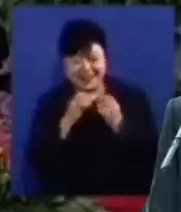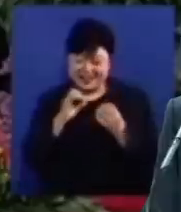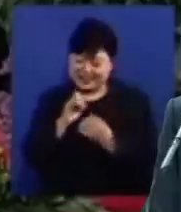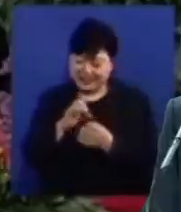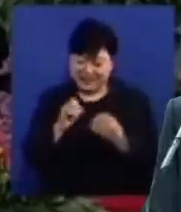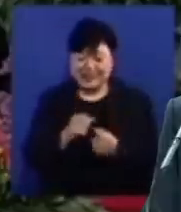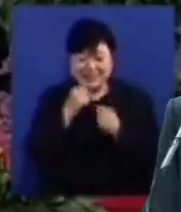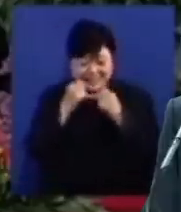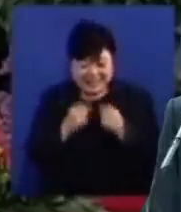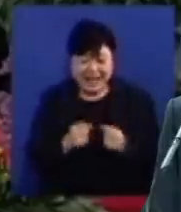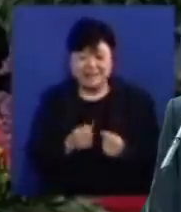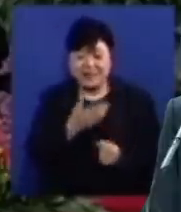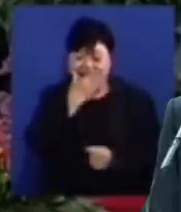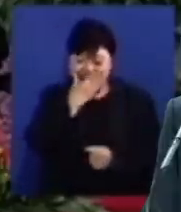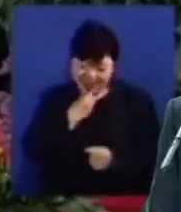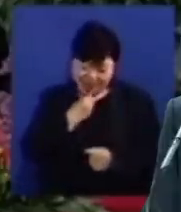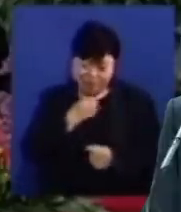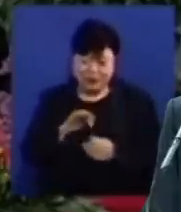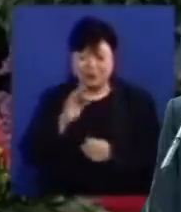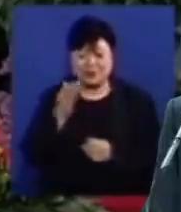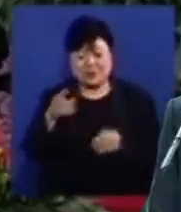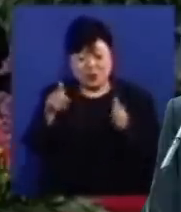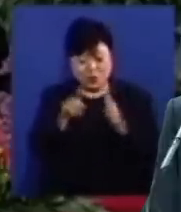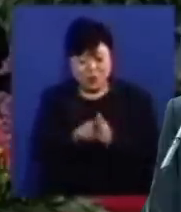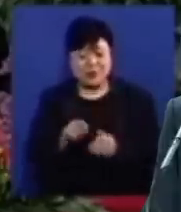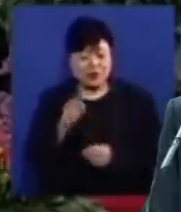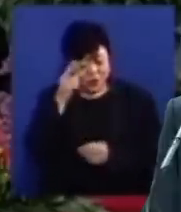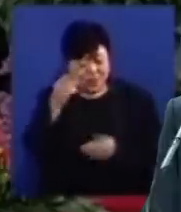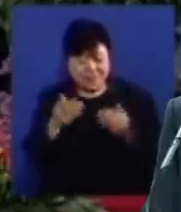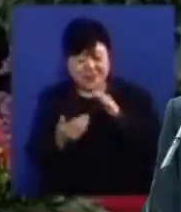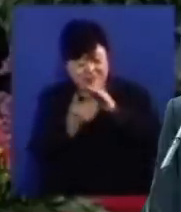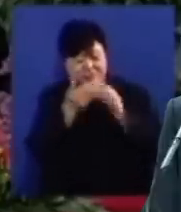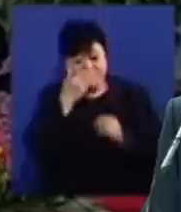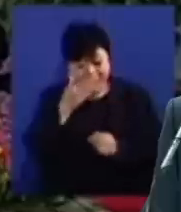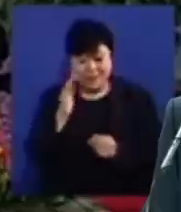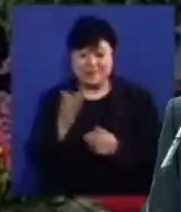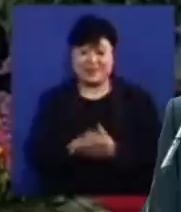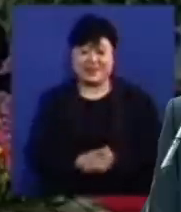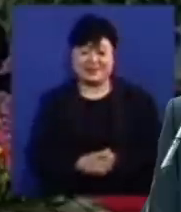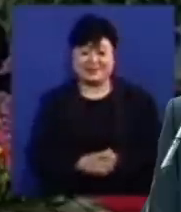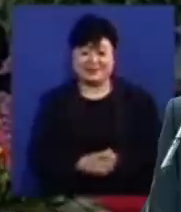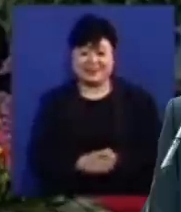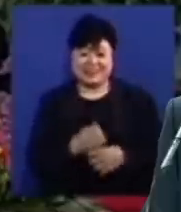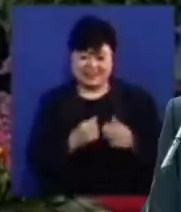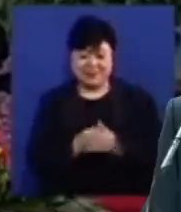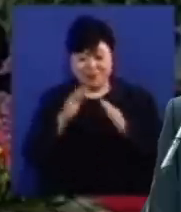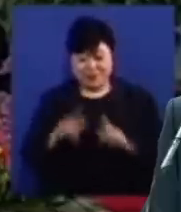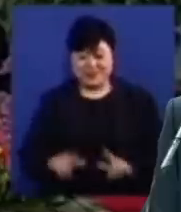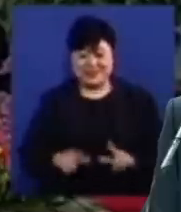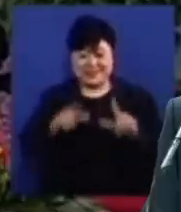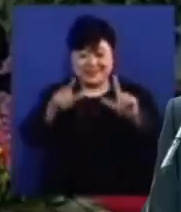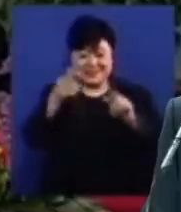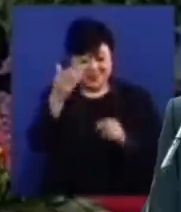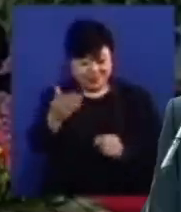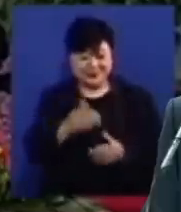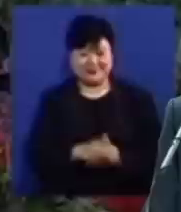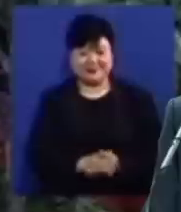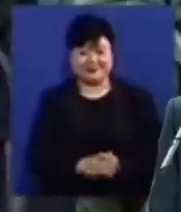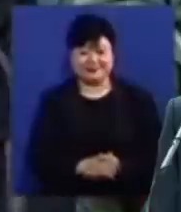때 우리의 삶을 늘 행복이 넘치고 위대한 일을 이룰 수가 있습니다. 그러므로 오늘부터 여러분